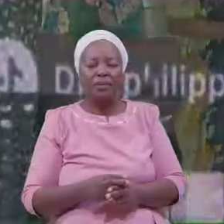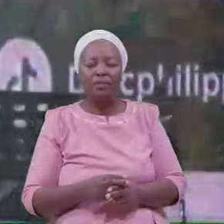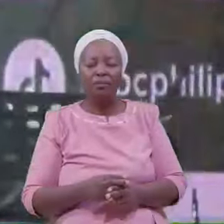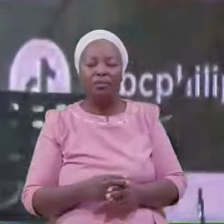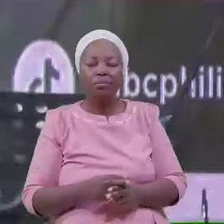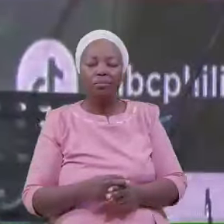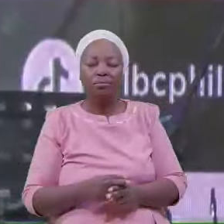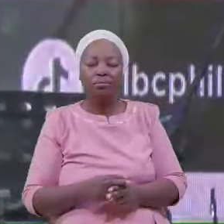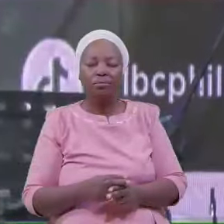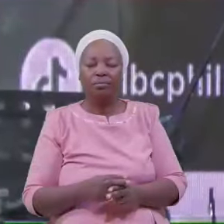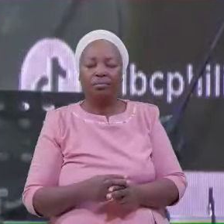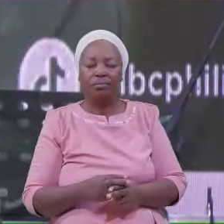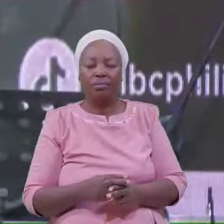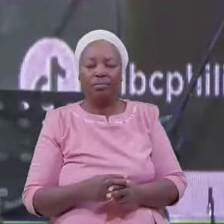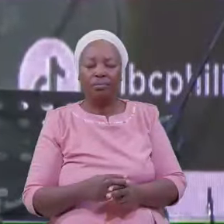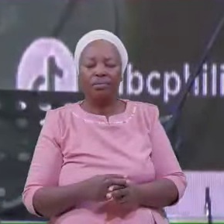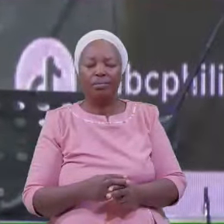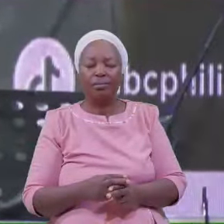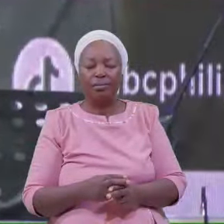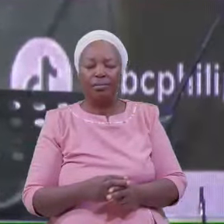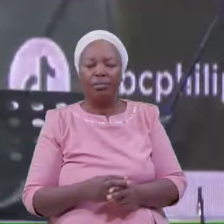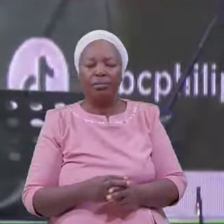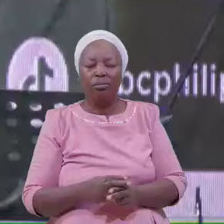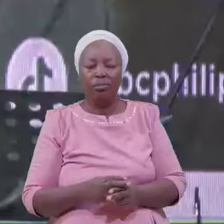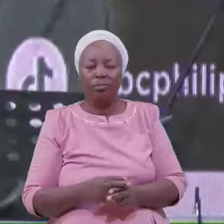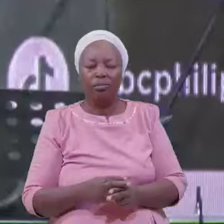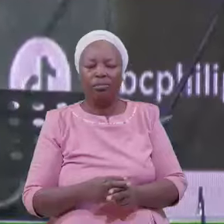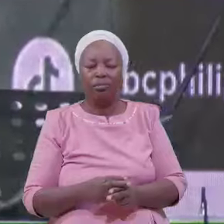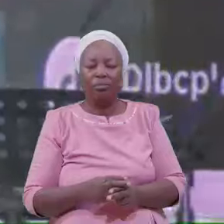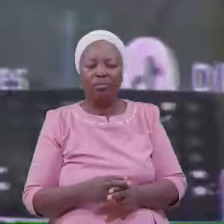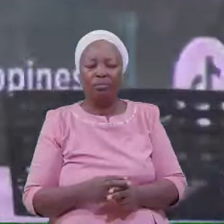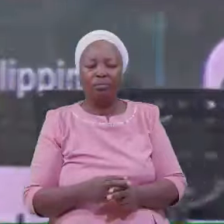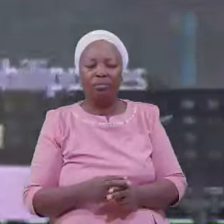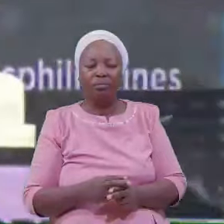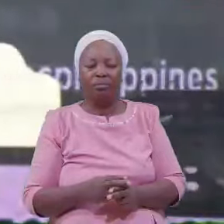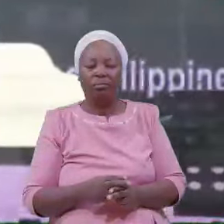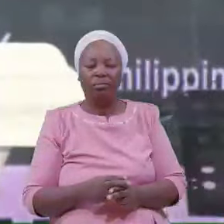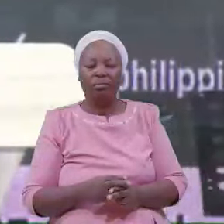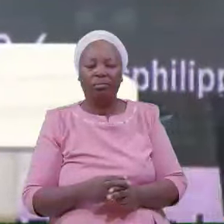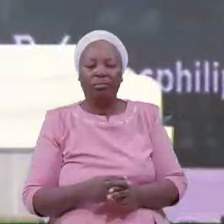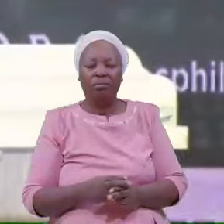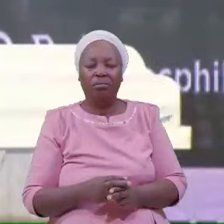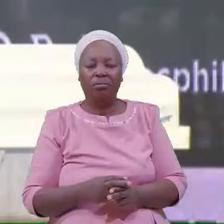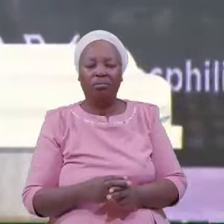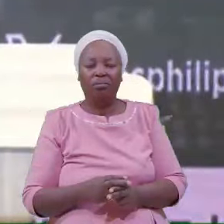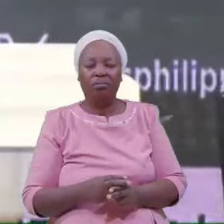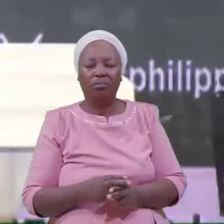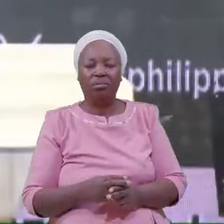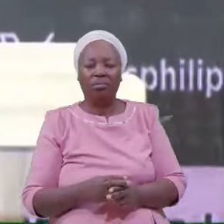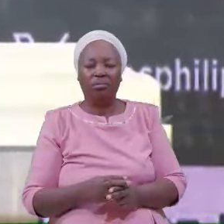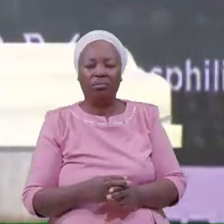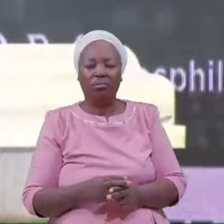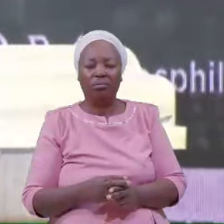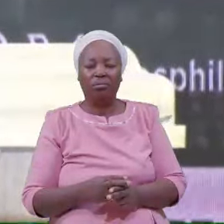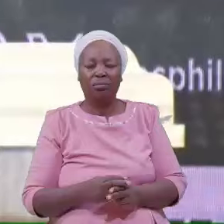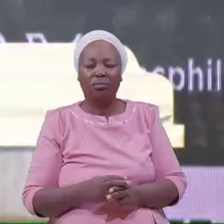galing sa Diyos, pinapalayas ko sa pangalan ng Panginoong Hesukristo at sa kapangyarihan ng Panginoong Hesus, pinapalaya ko.